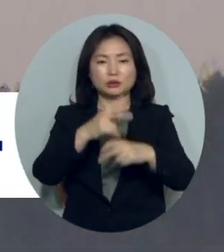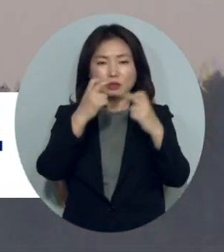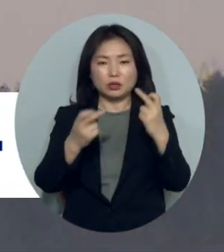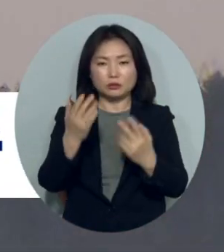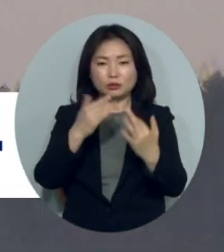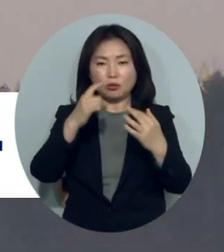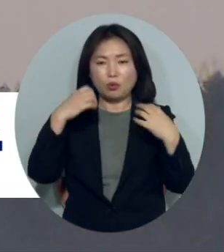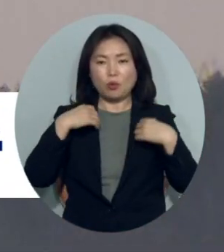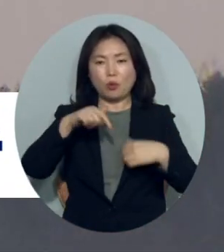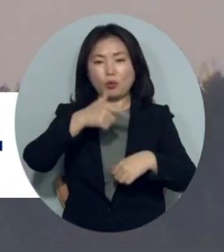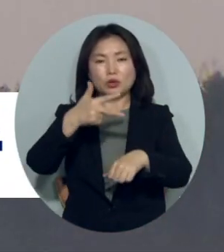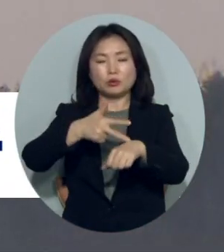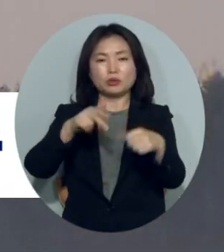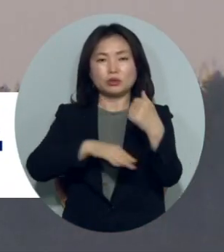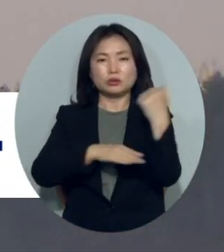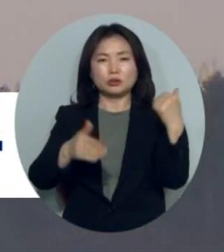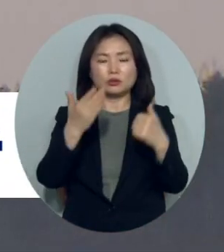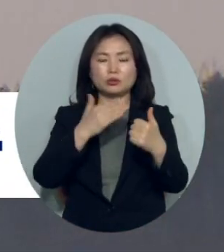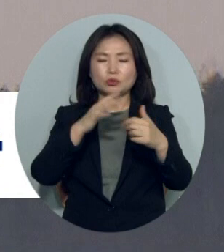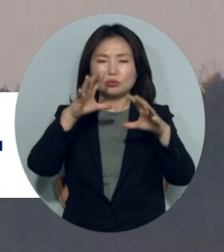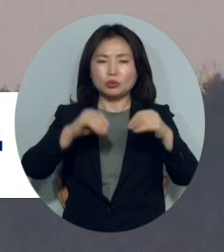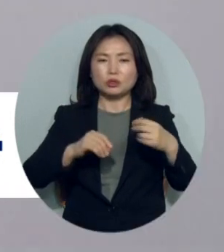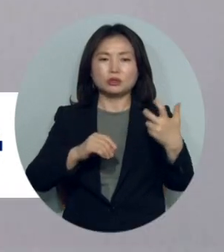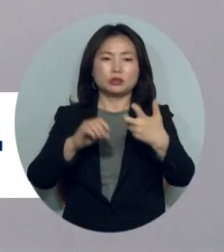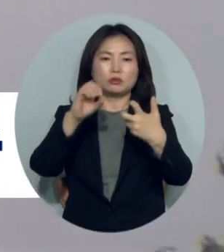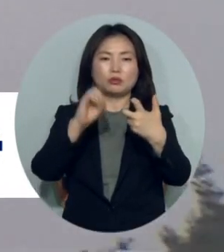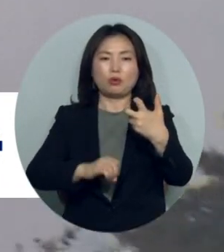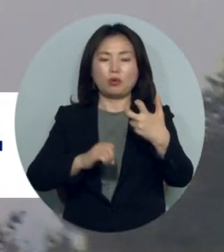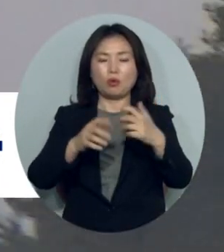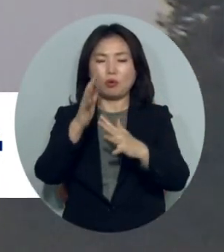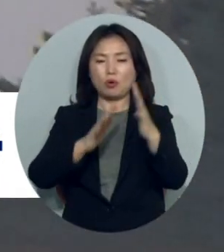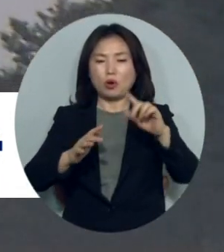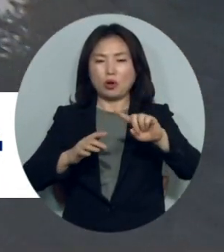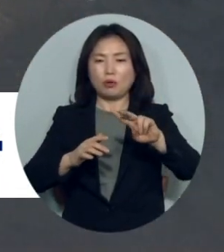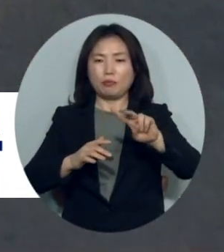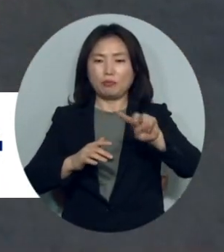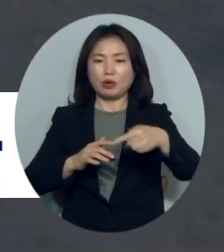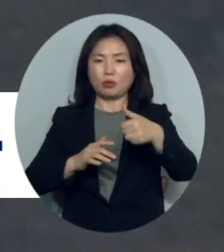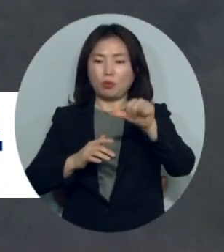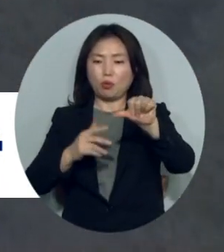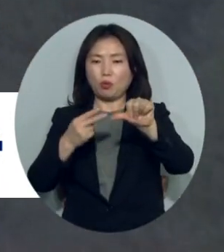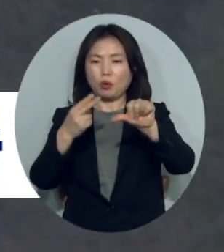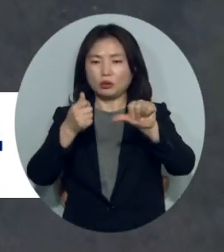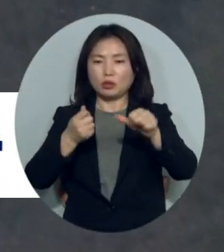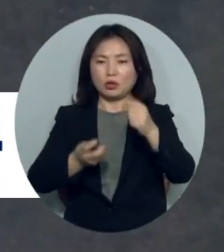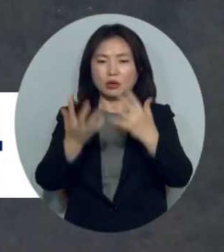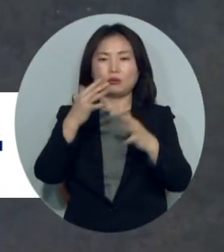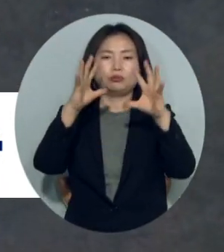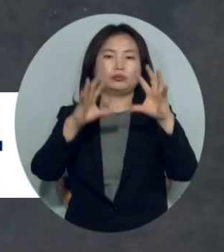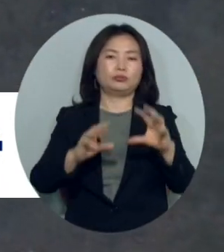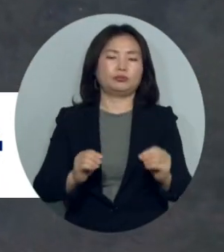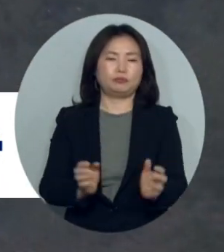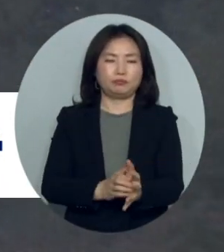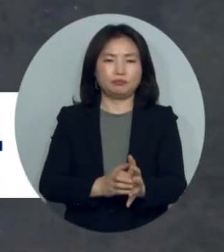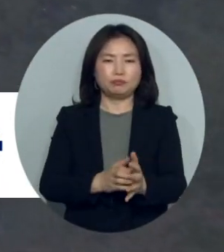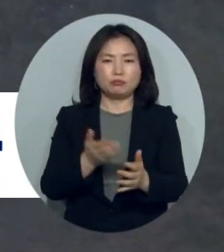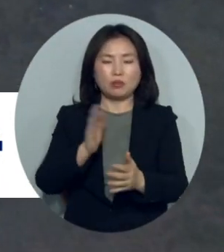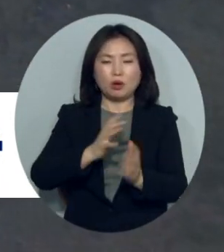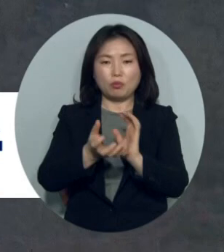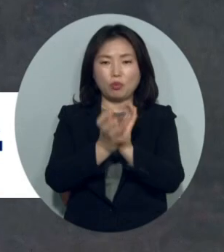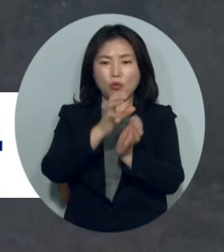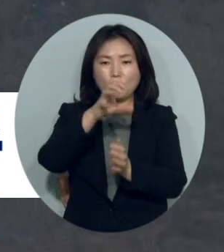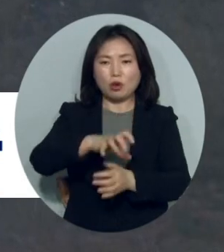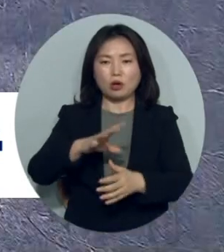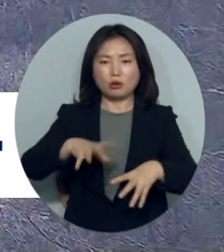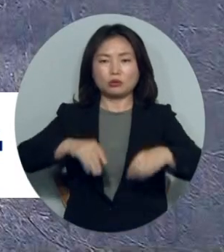성은 오후 7시 기준 진화 율은 70퍼센트 살림 패 고액 타르가 불에 탄 것으로 추정했습니다 하지만 봉화에